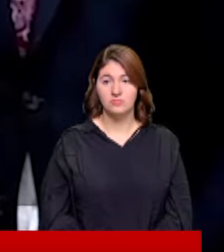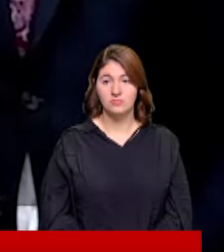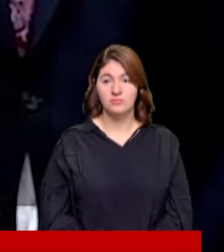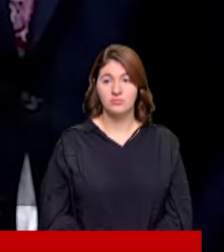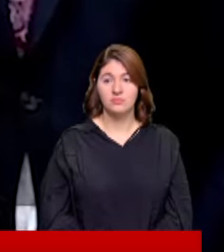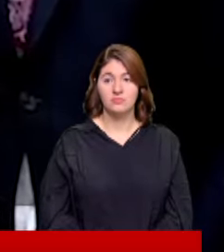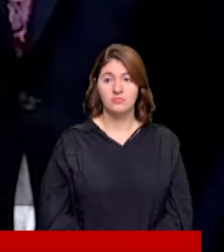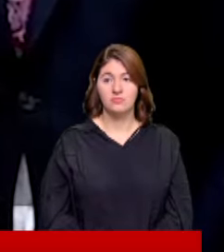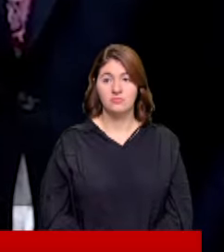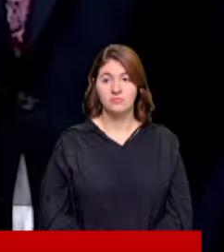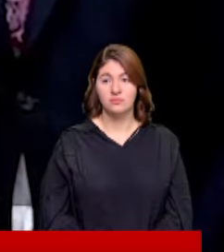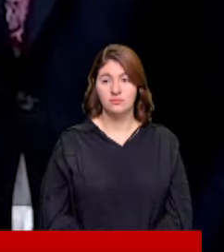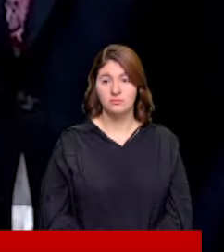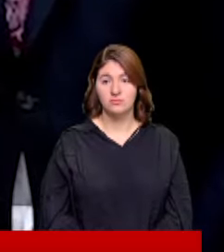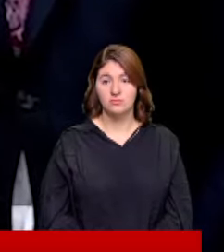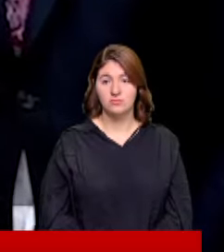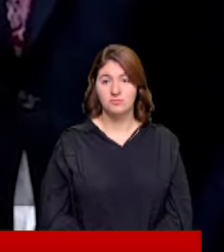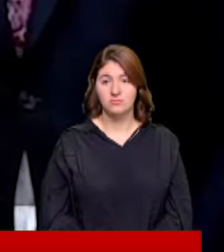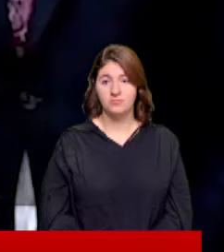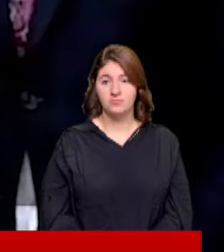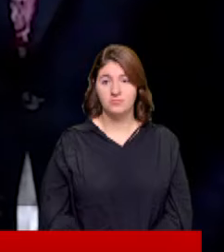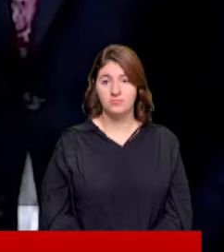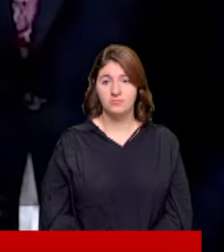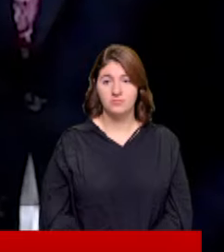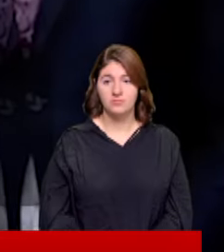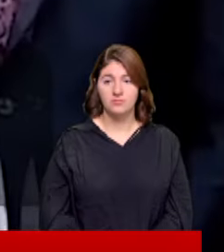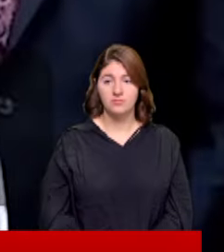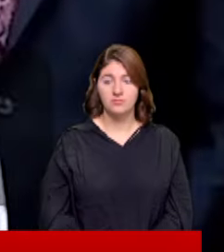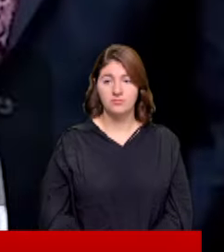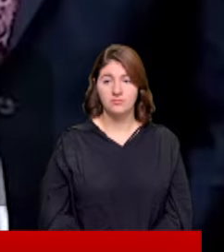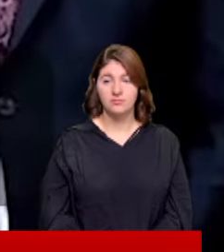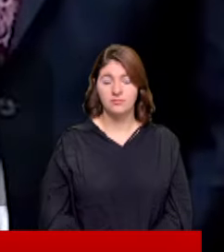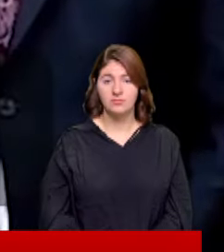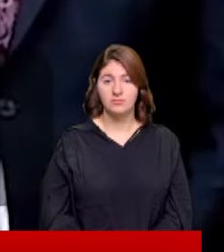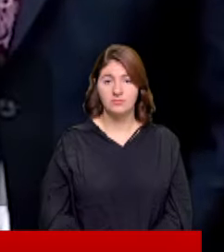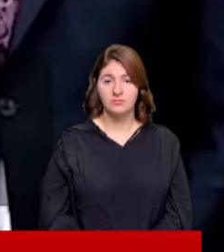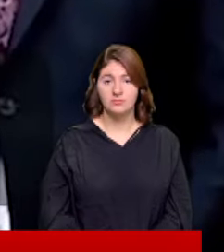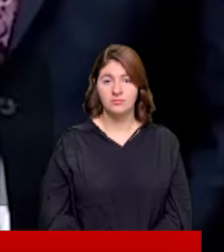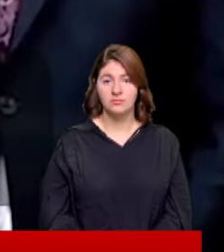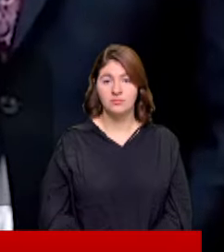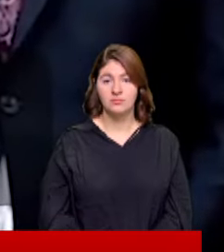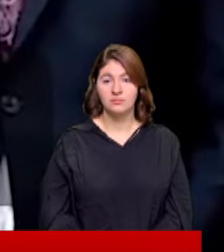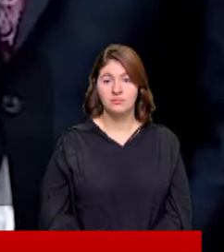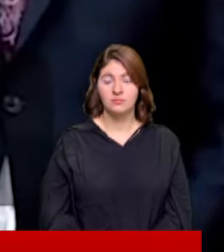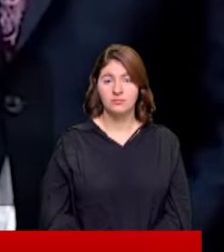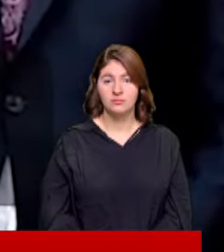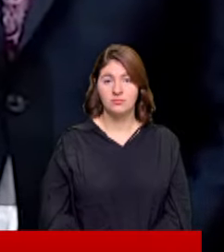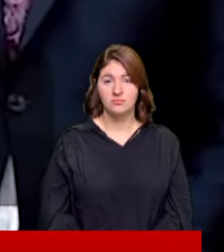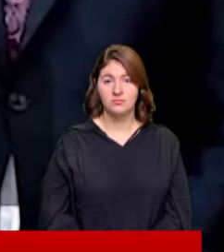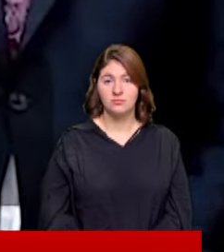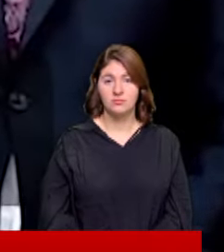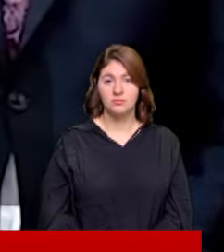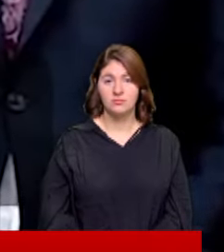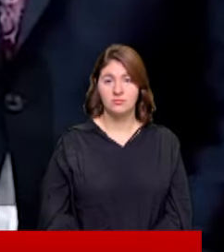lira bankalara ve şahıslara borçlu duruma getirilmiş. Yandaş müteahhitleri nasıl himayenize